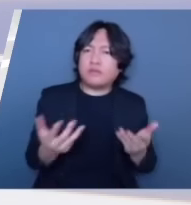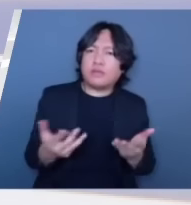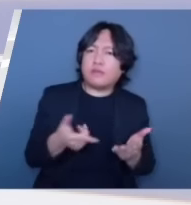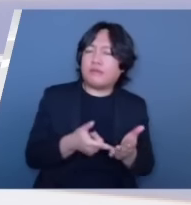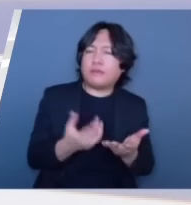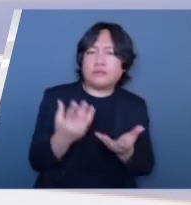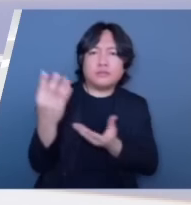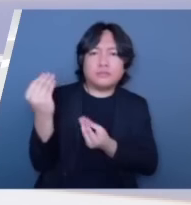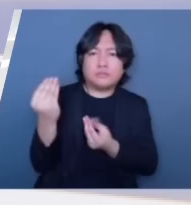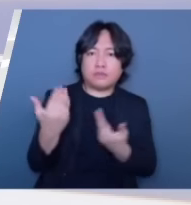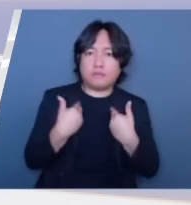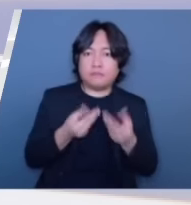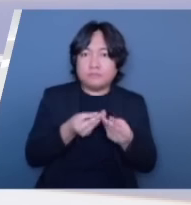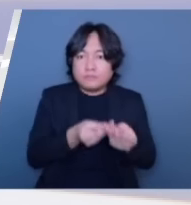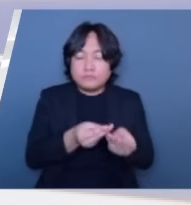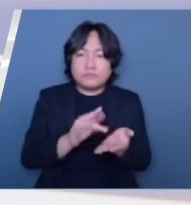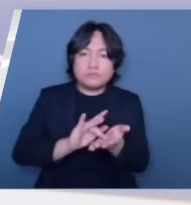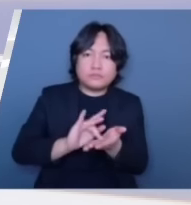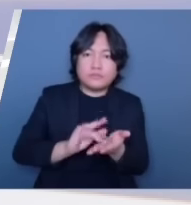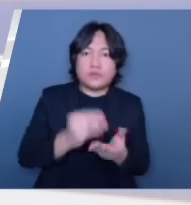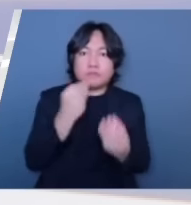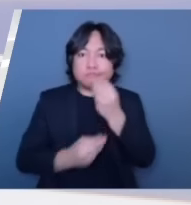gamot, pagkain? May mga kailangan ba sila doon?